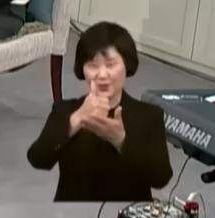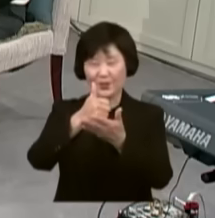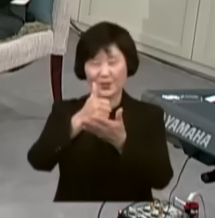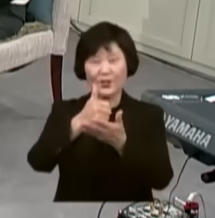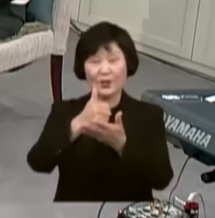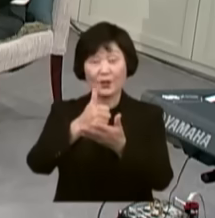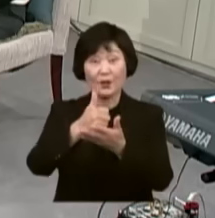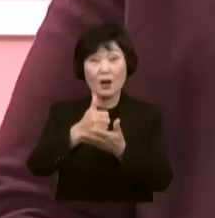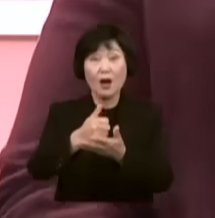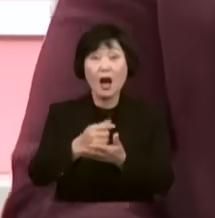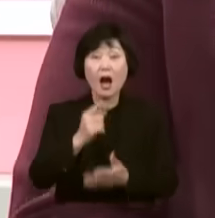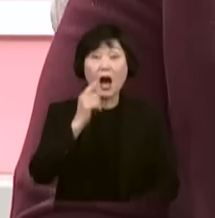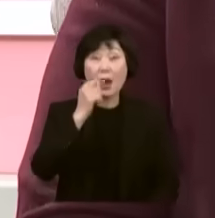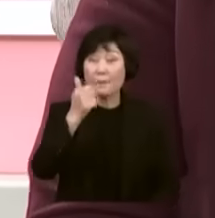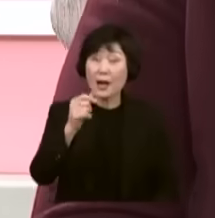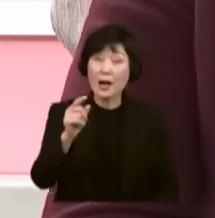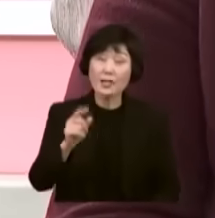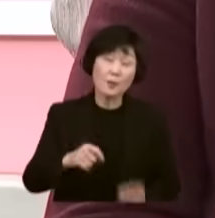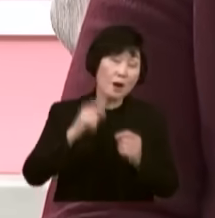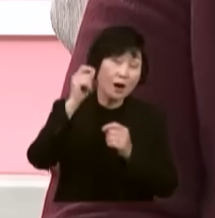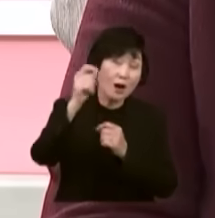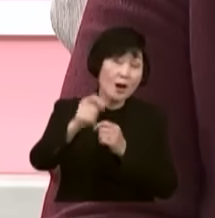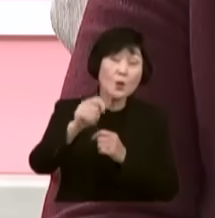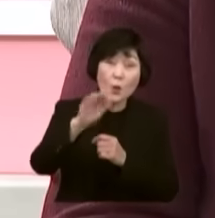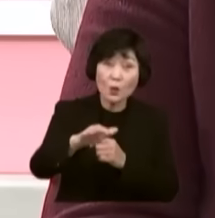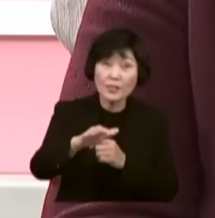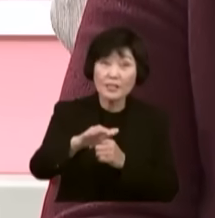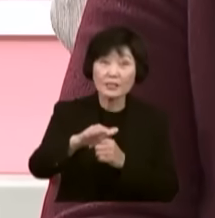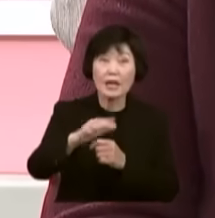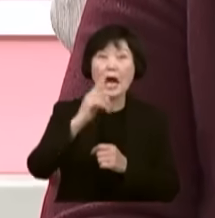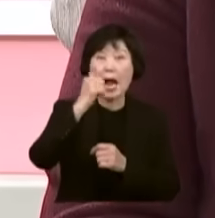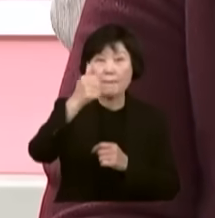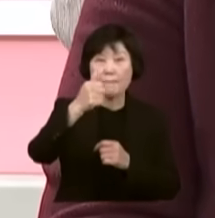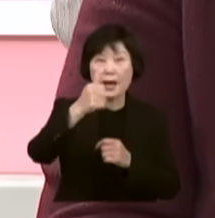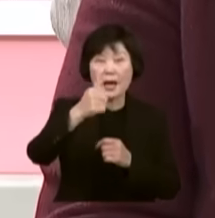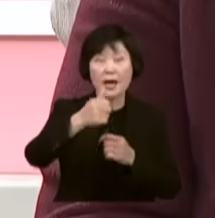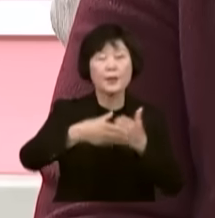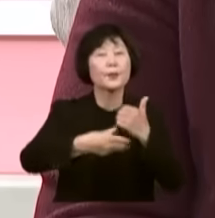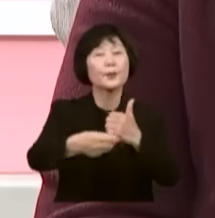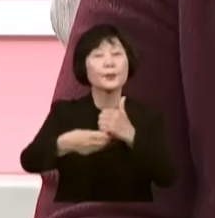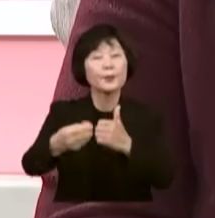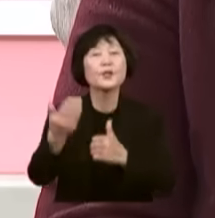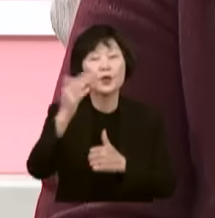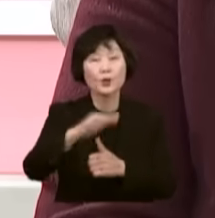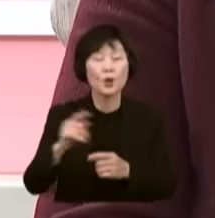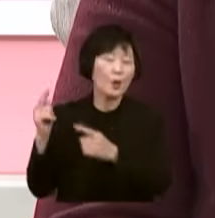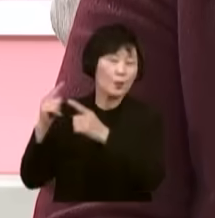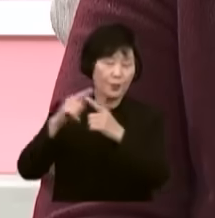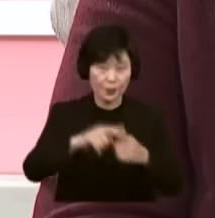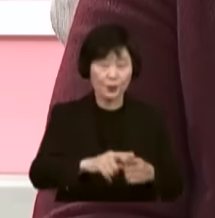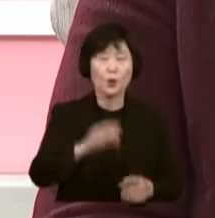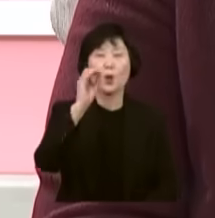엄청나게 멀리서 불러도 그냥 무조건 오케이 하고 가시니까 그냥 묻지도 따지지